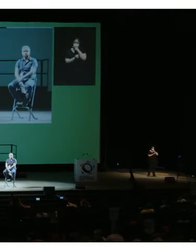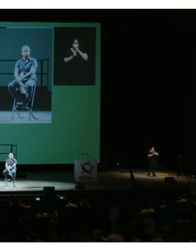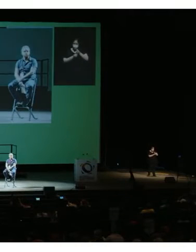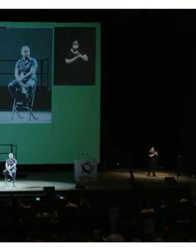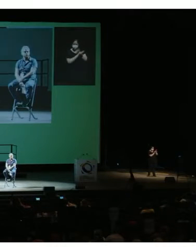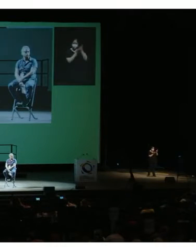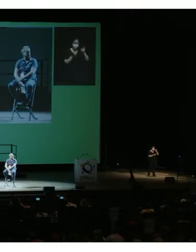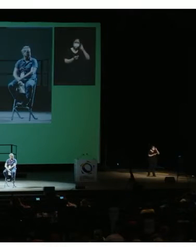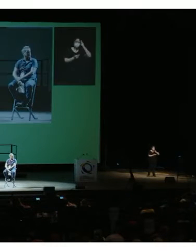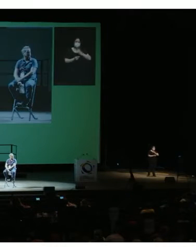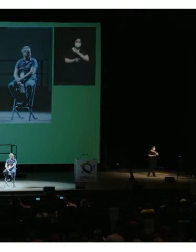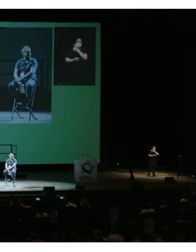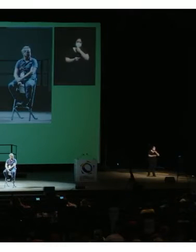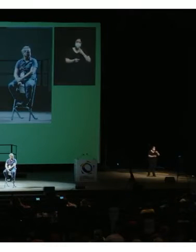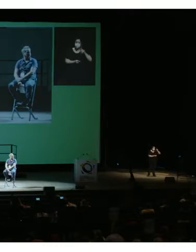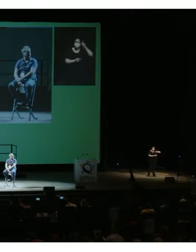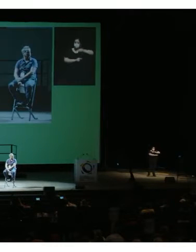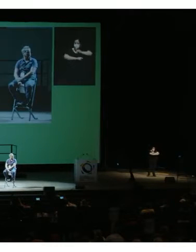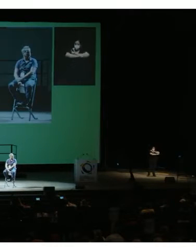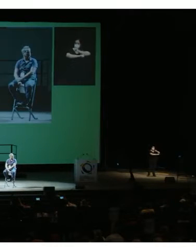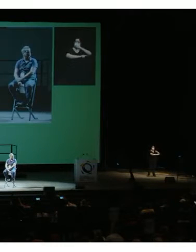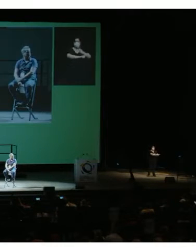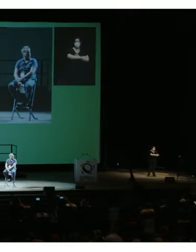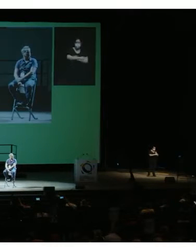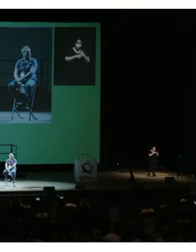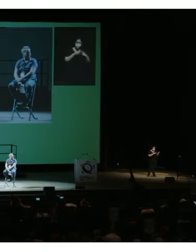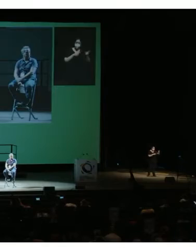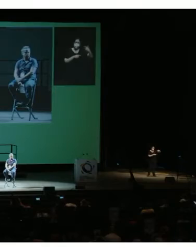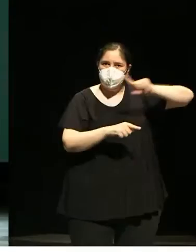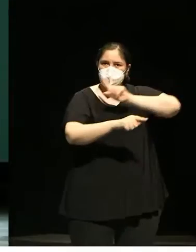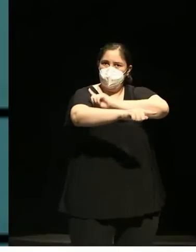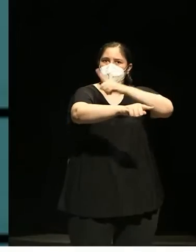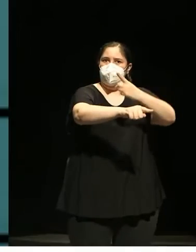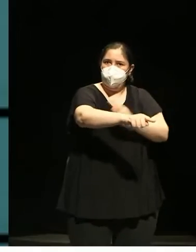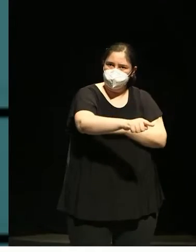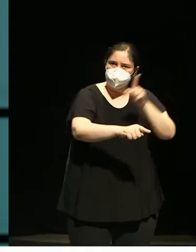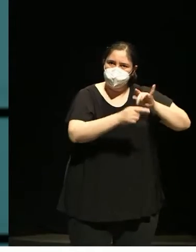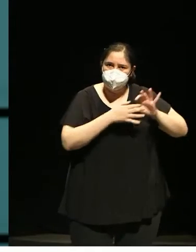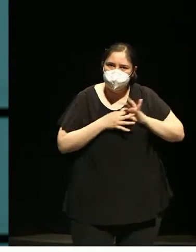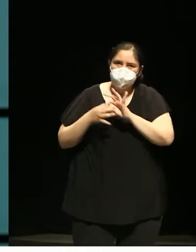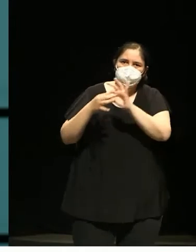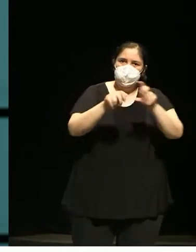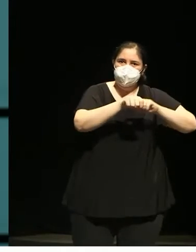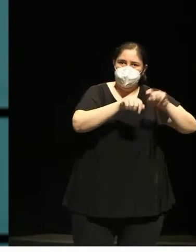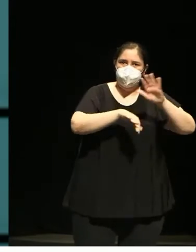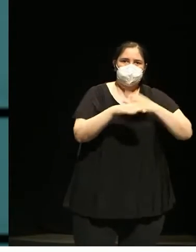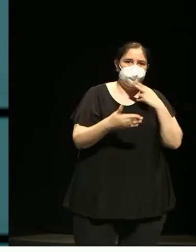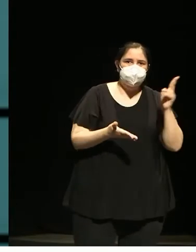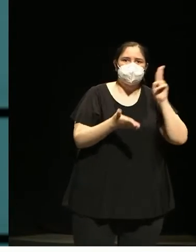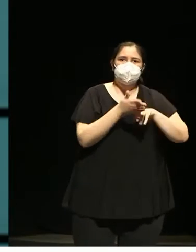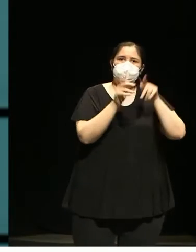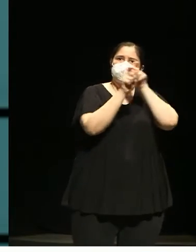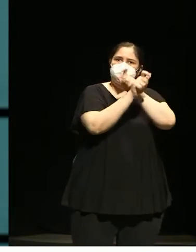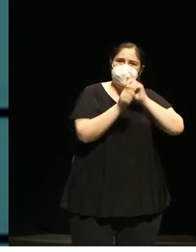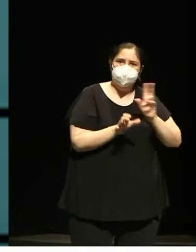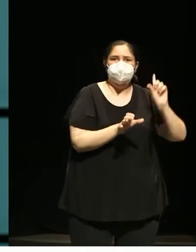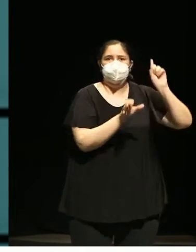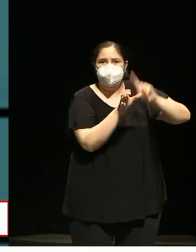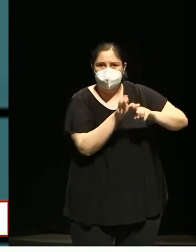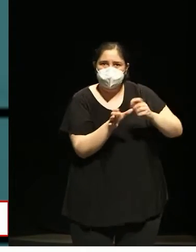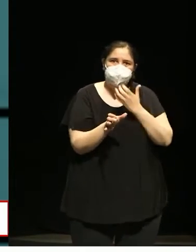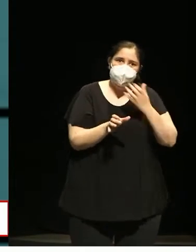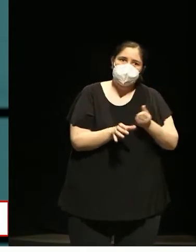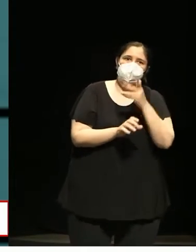de compromís i de molta valentia, perquè s'ha de tenir molta valentia i ser molt generós per ser sindicalista, ser persona sindicalista en